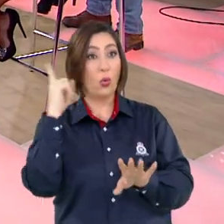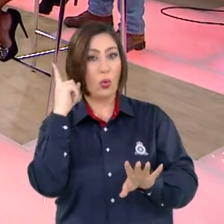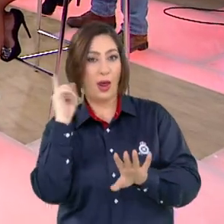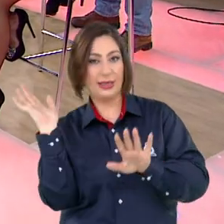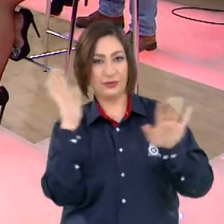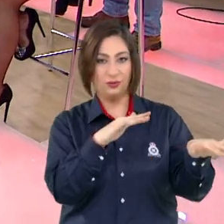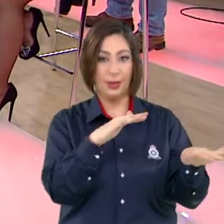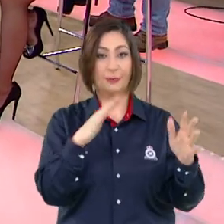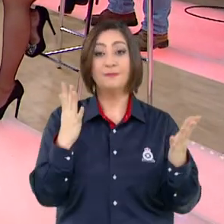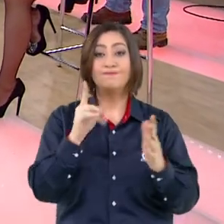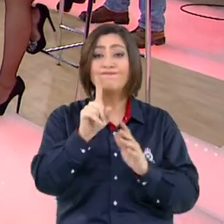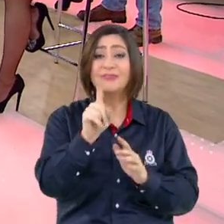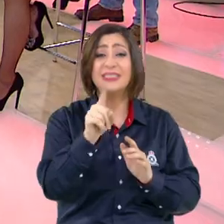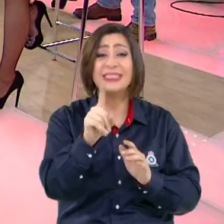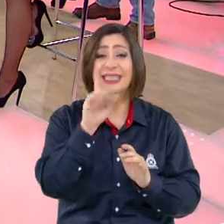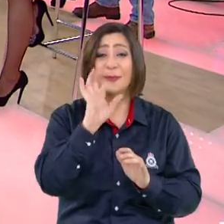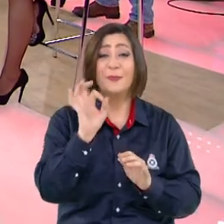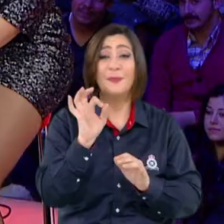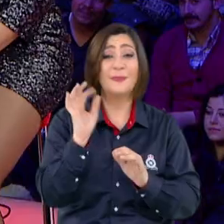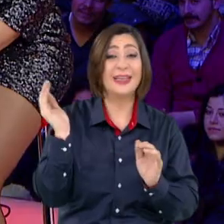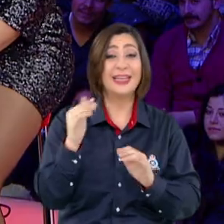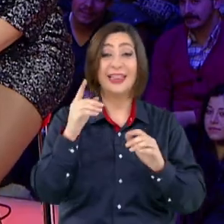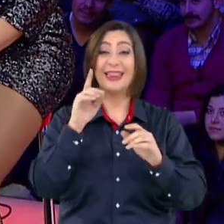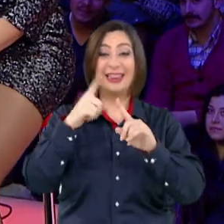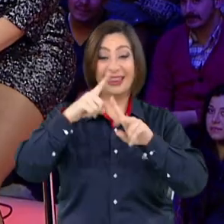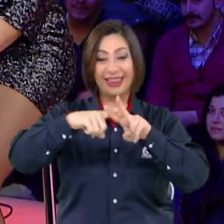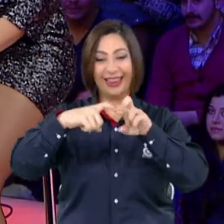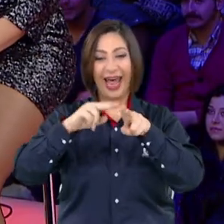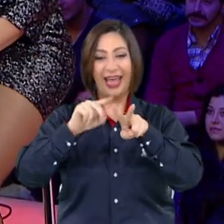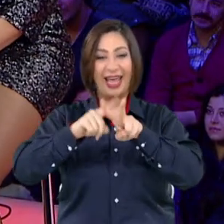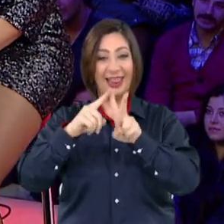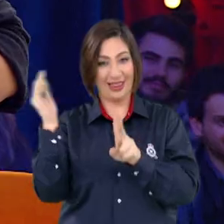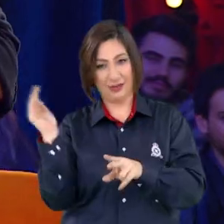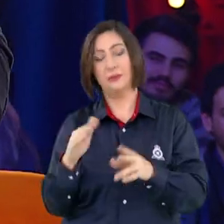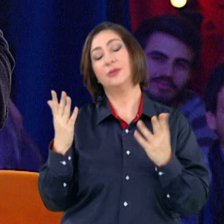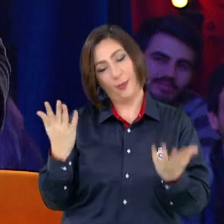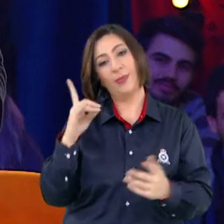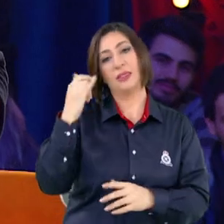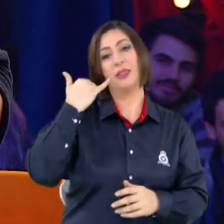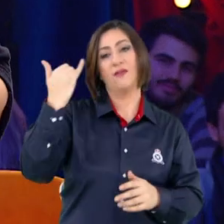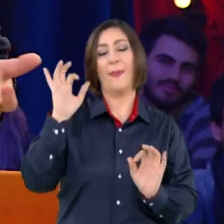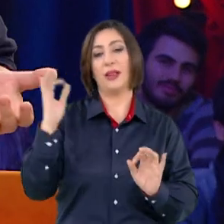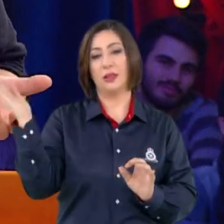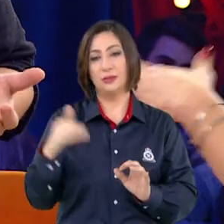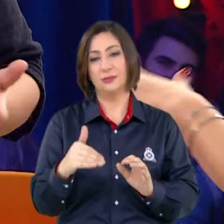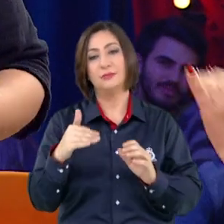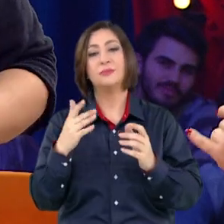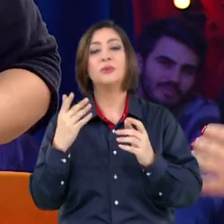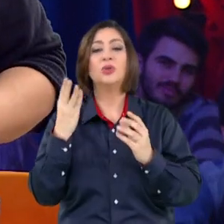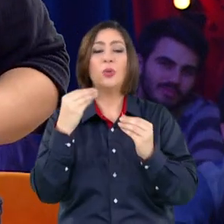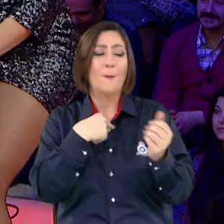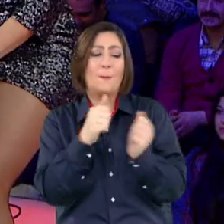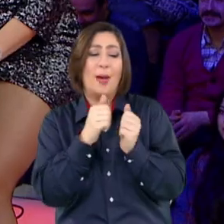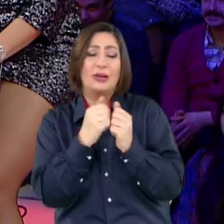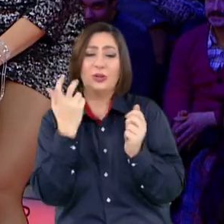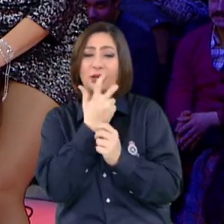gelecek. Evet. Mesela... Şey gelsin, kim? Şey gelsin. Kim? Tarkan. Tarkan tabii ki. Tabii, ben hemen bir telefon açayım, gelsin efendim Tarkan. Çok düet yapmak